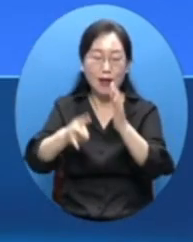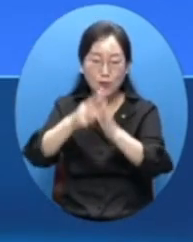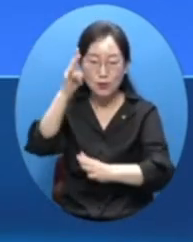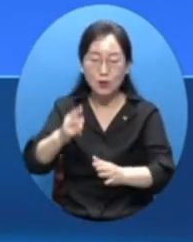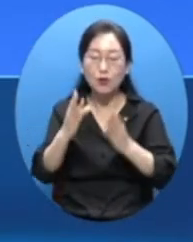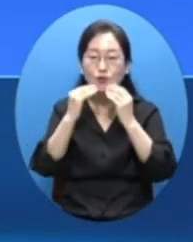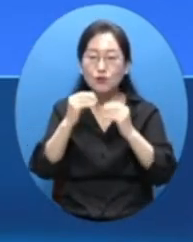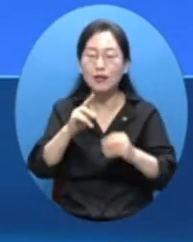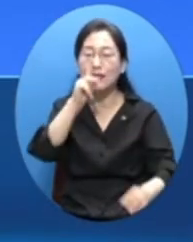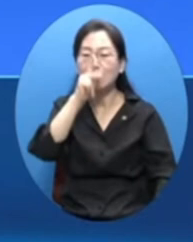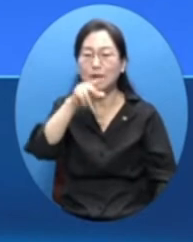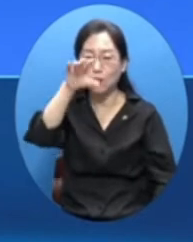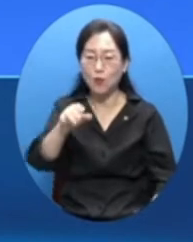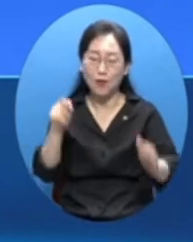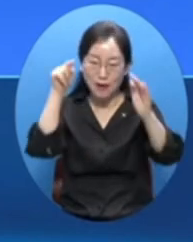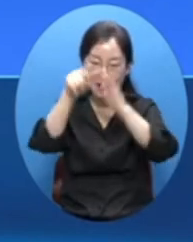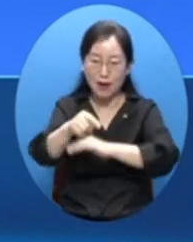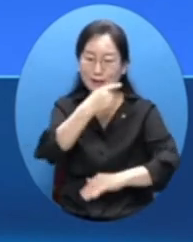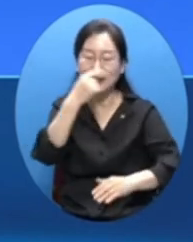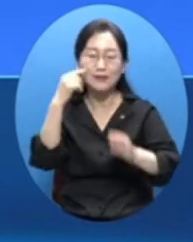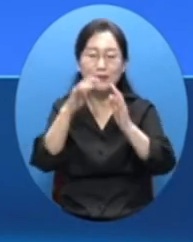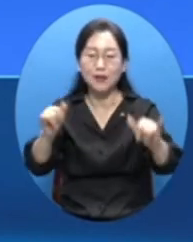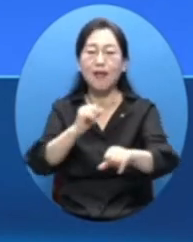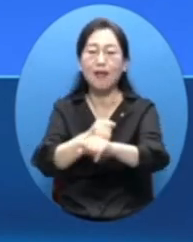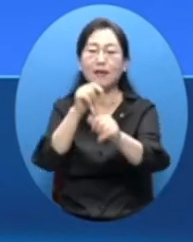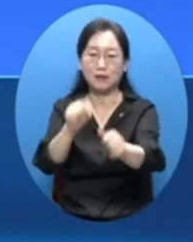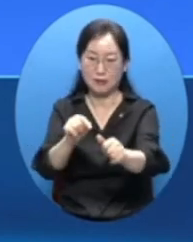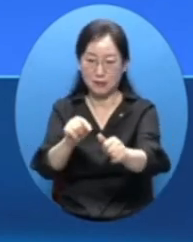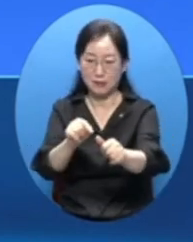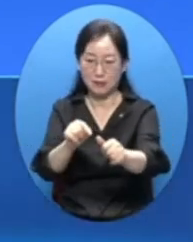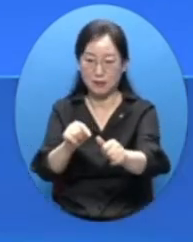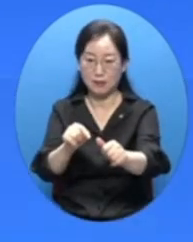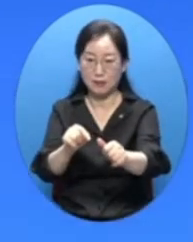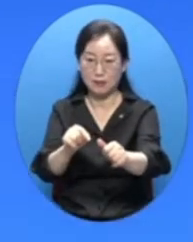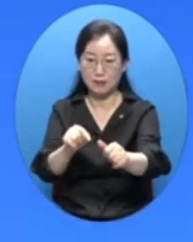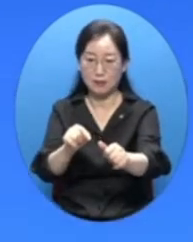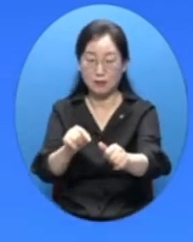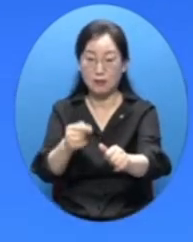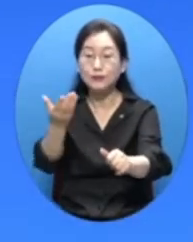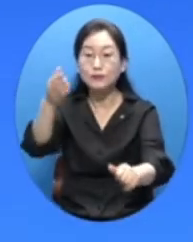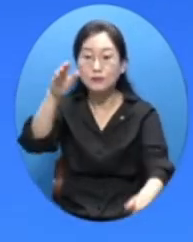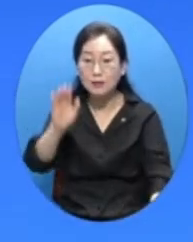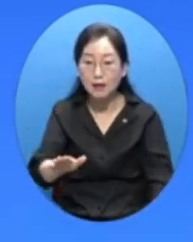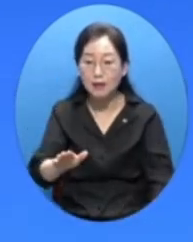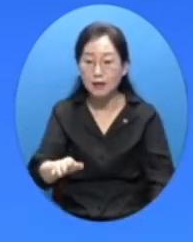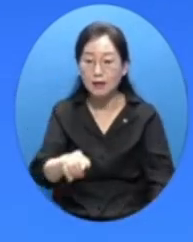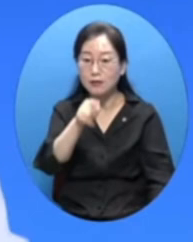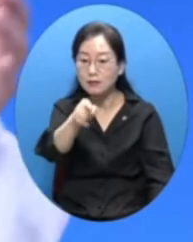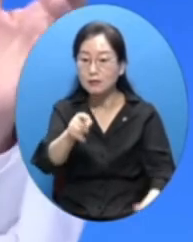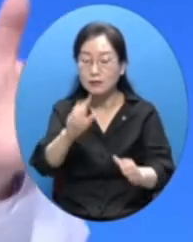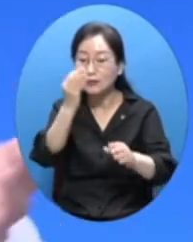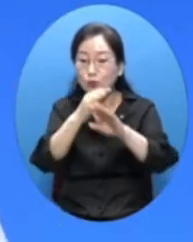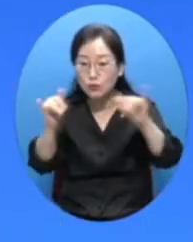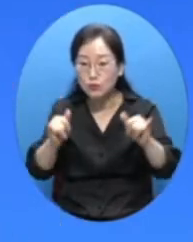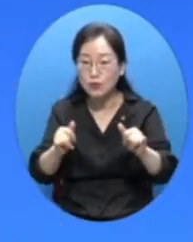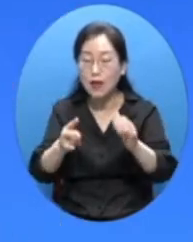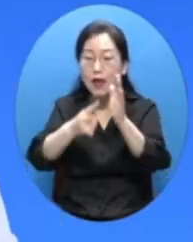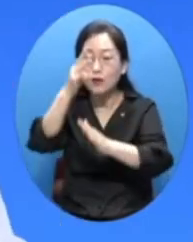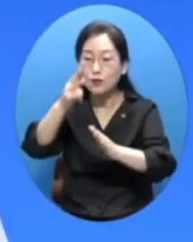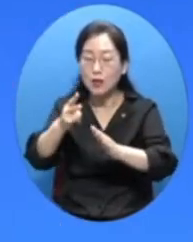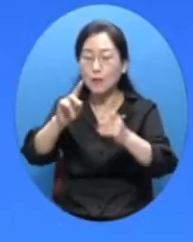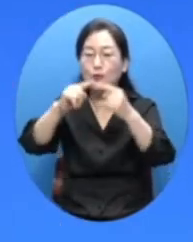유대와 사마리아 땅까지로 내 증인이 되리라 이렇게 말씀하셨습니다. 그런데 저들이 예루살렘 교회가